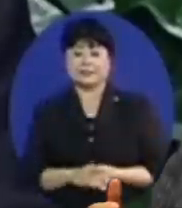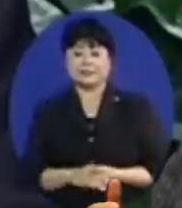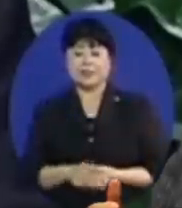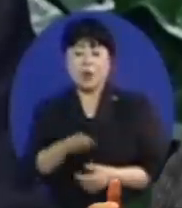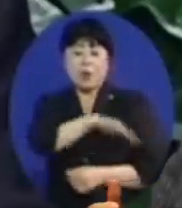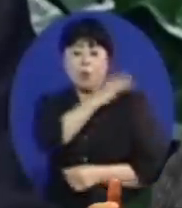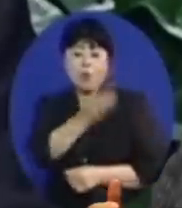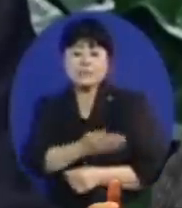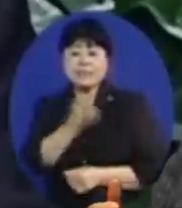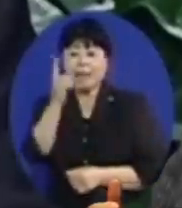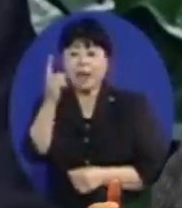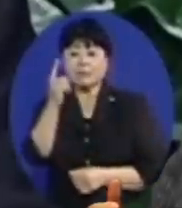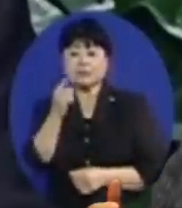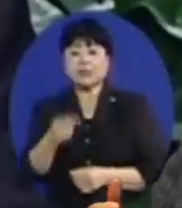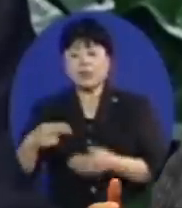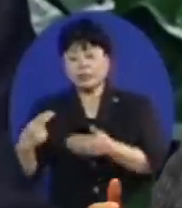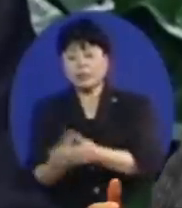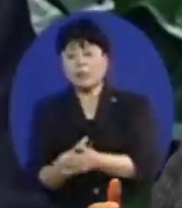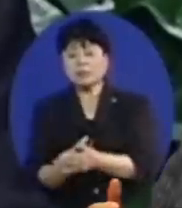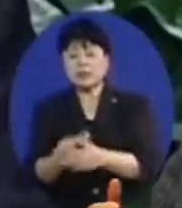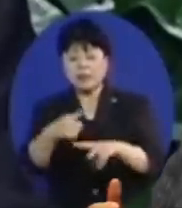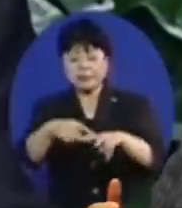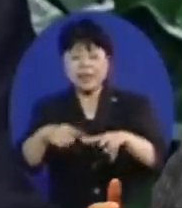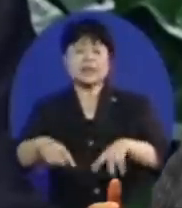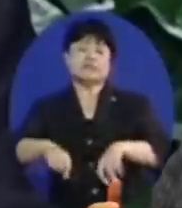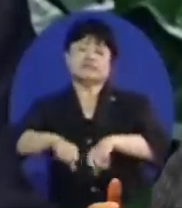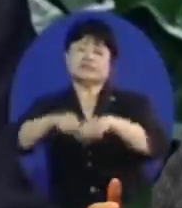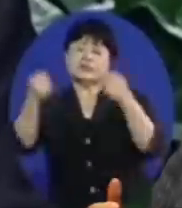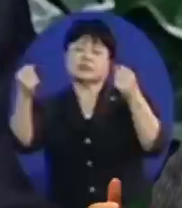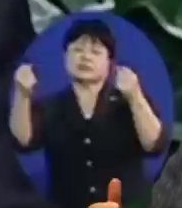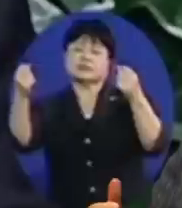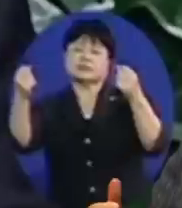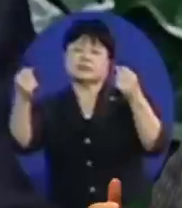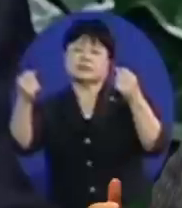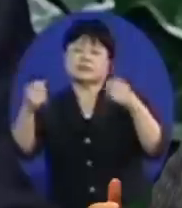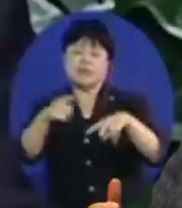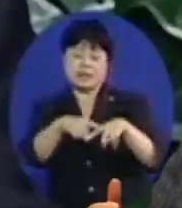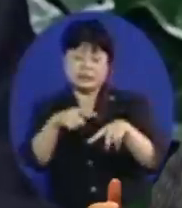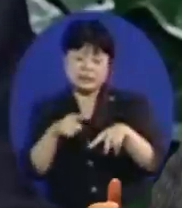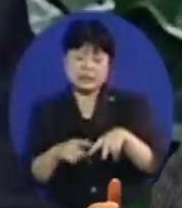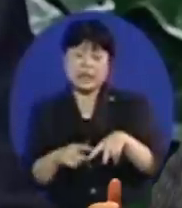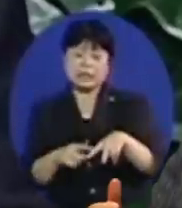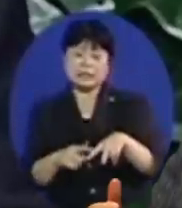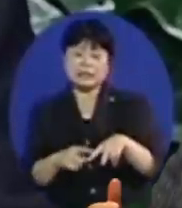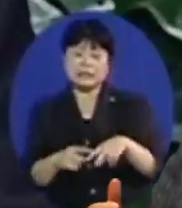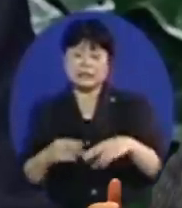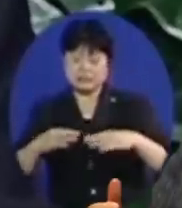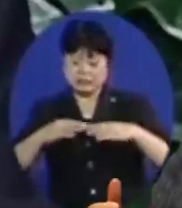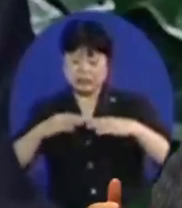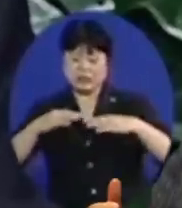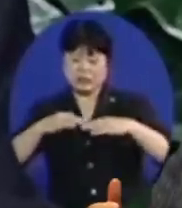권사님 한 분 넘어져서 다리가 부러졌습니다. 그래서 다리를 새로 연결했는데